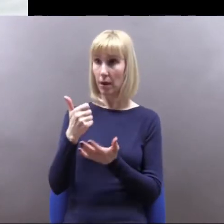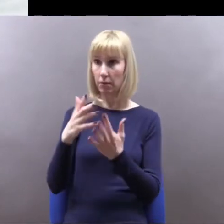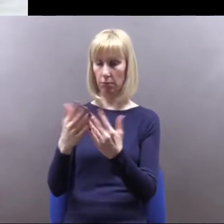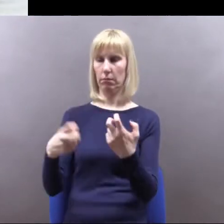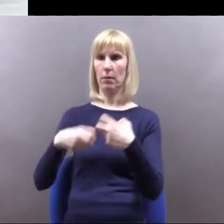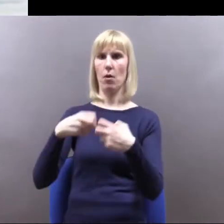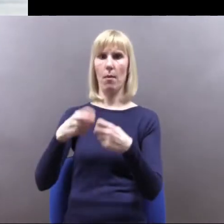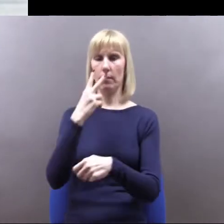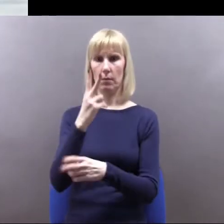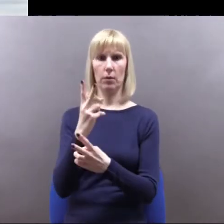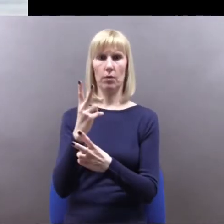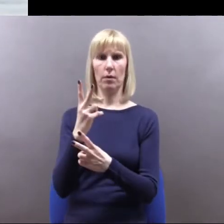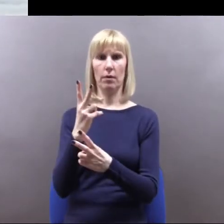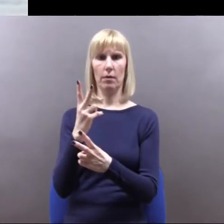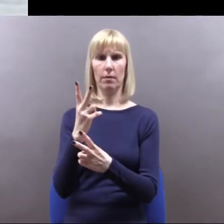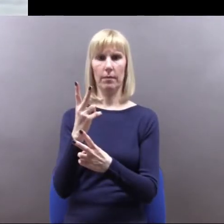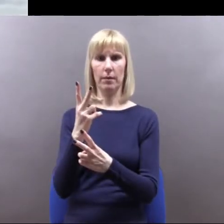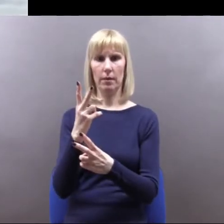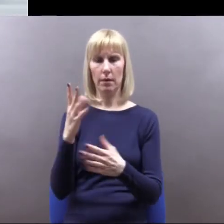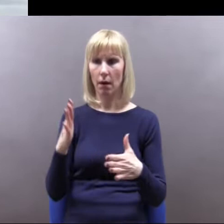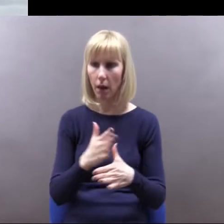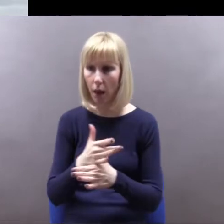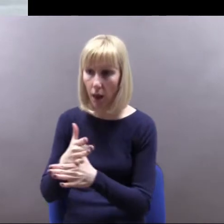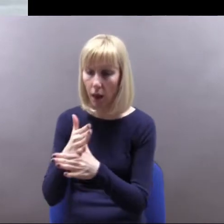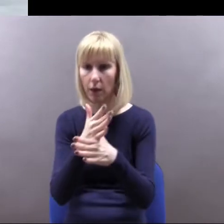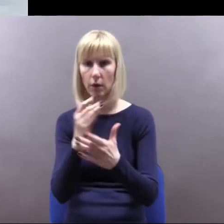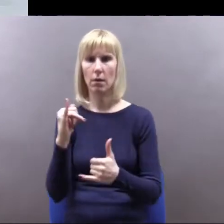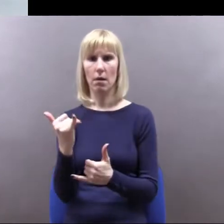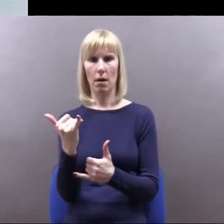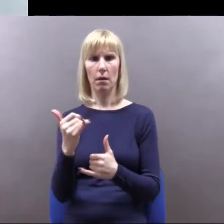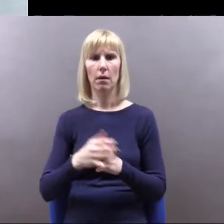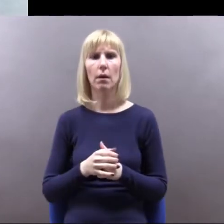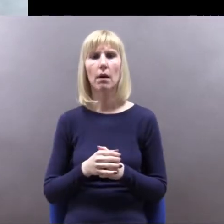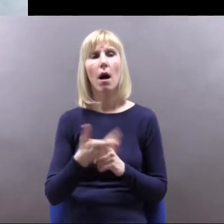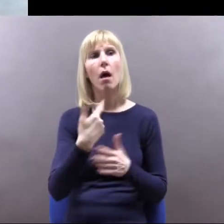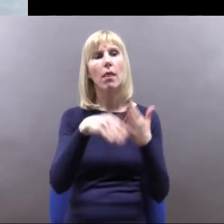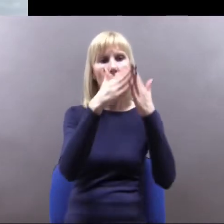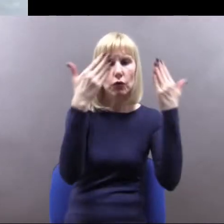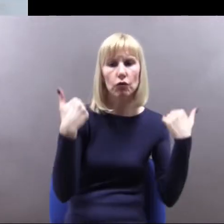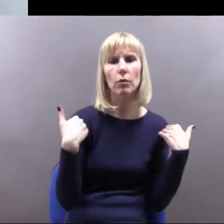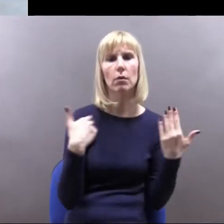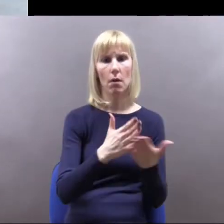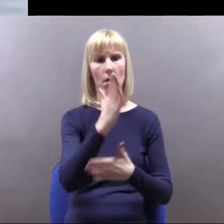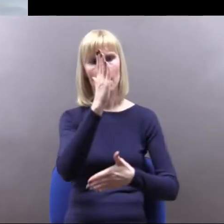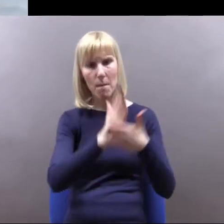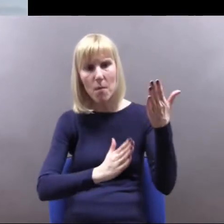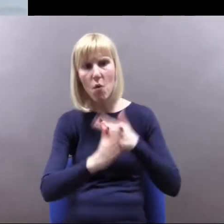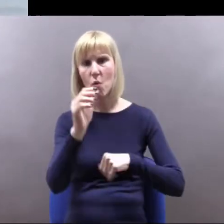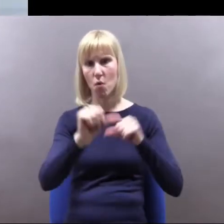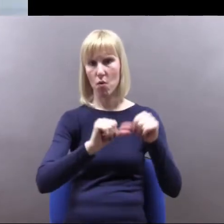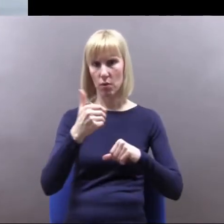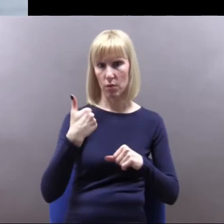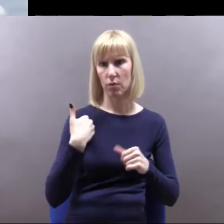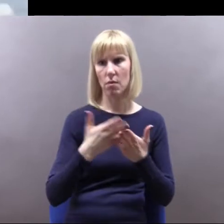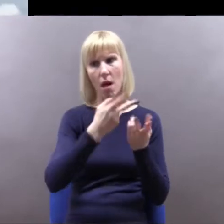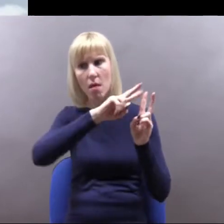no to jakby to był pierwszy problem, który mi doskwierał, tak? Spędziłem w szpitalu pół roku, więc tam nie było to problemem, no ale